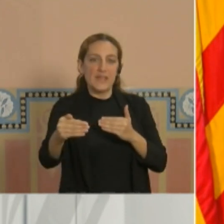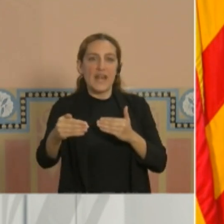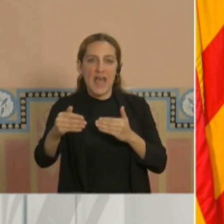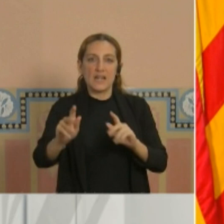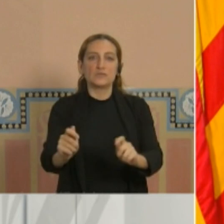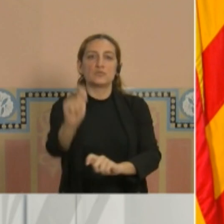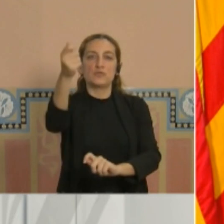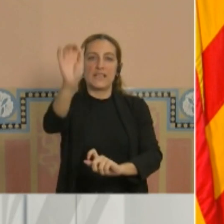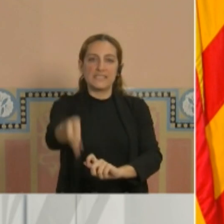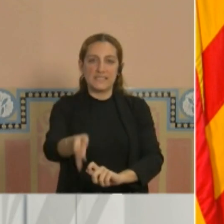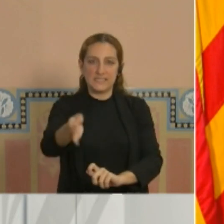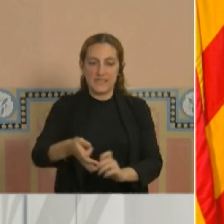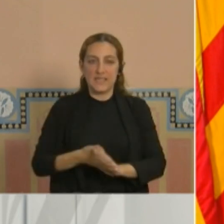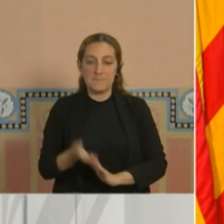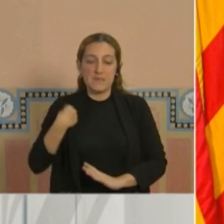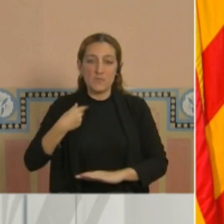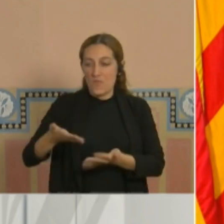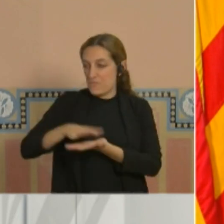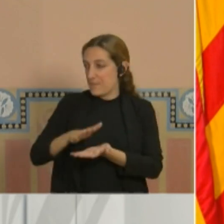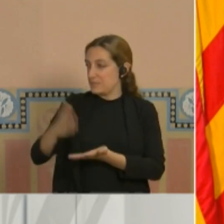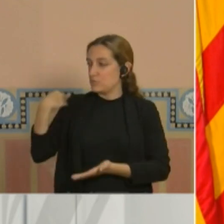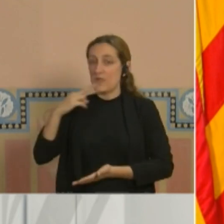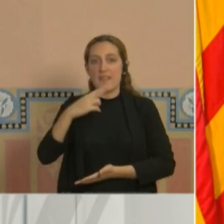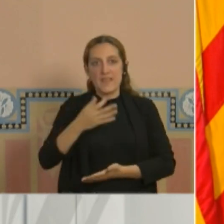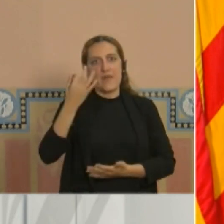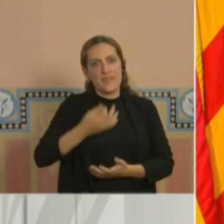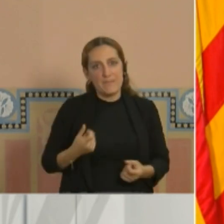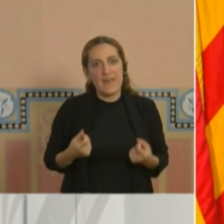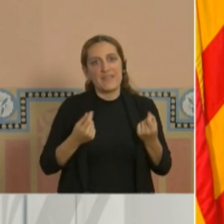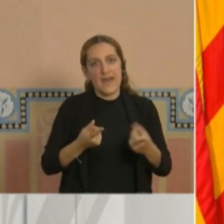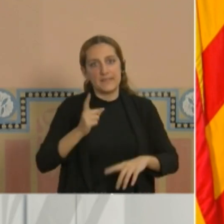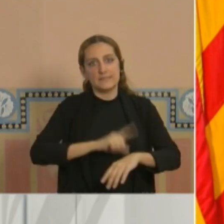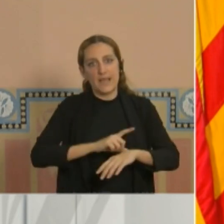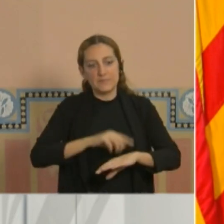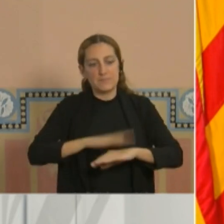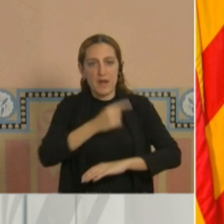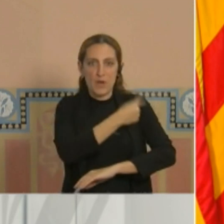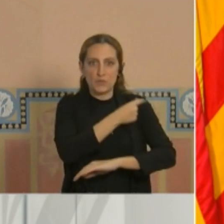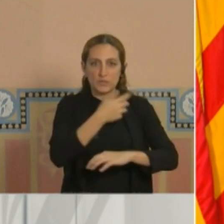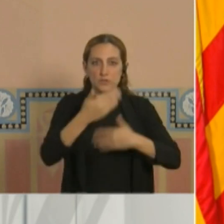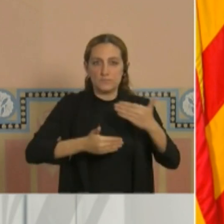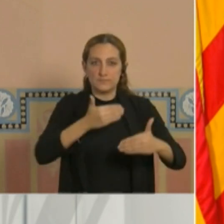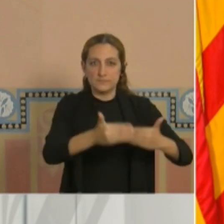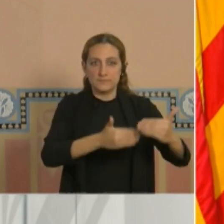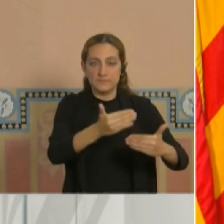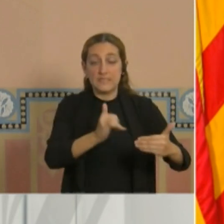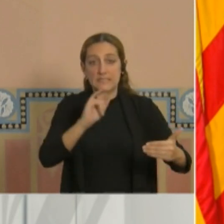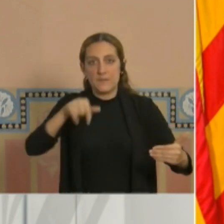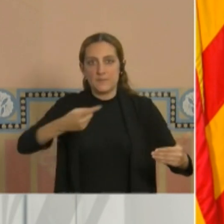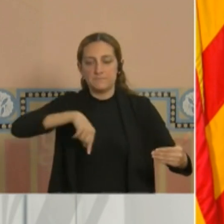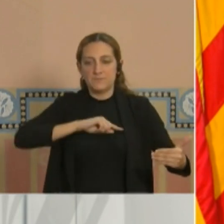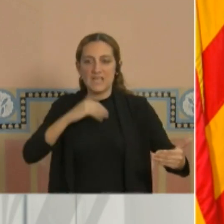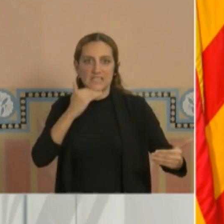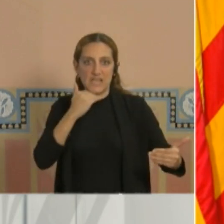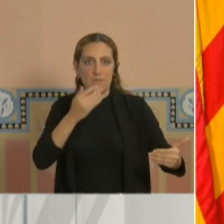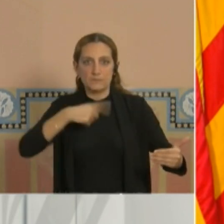uns mesos, en aquella haver de deixar temps perquè la vacunació fes el seu curs i també sabent que